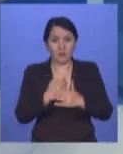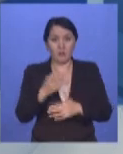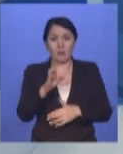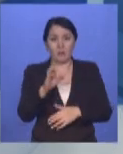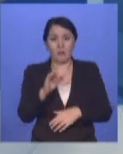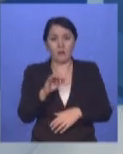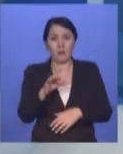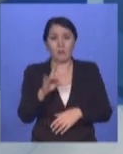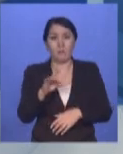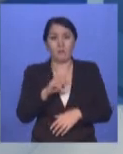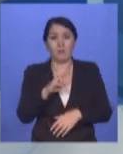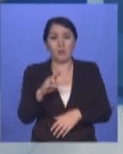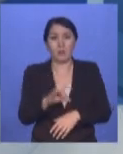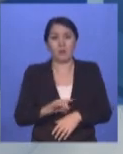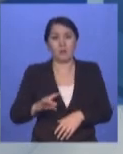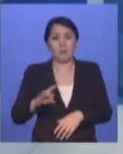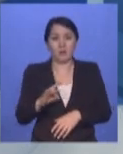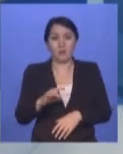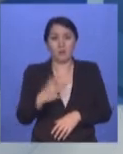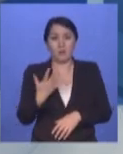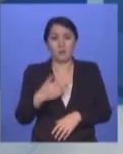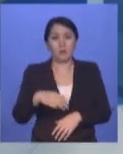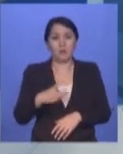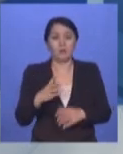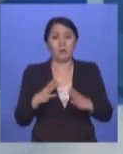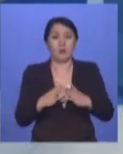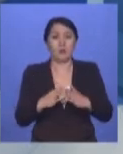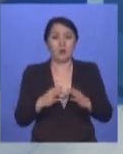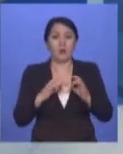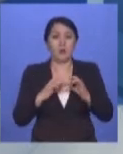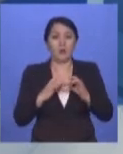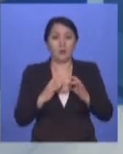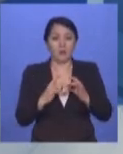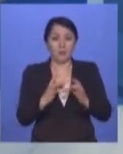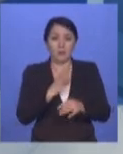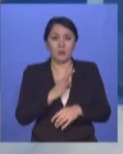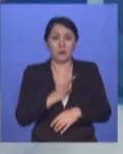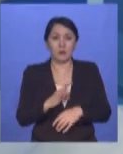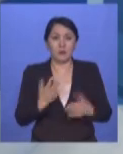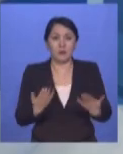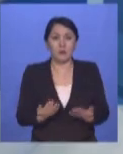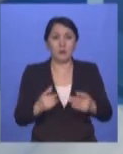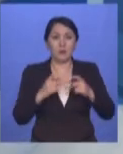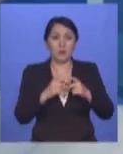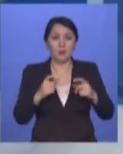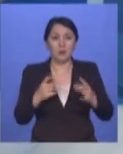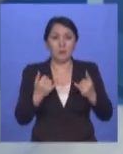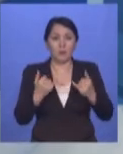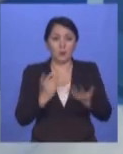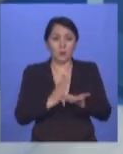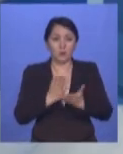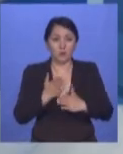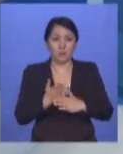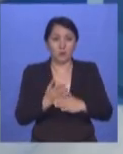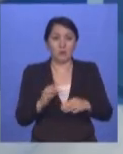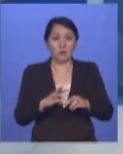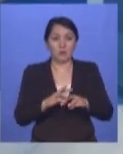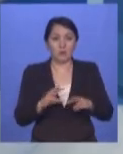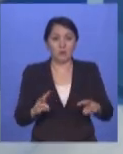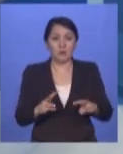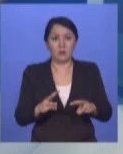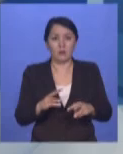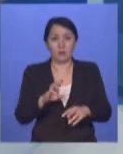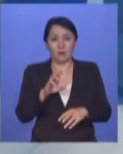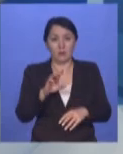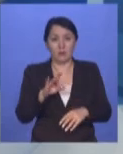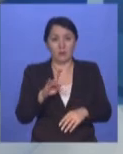жаңа бірлік шаған ауданда осыған дейін алғашқы 53 үй салтанатты түрде қолданысқа берілген еді. Тұрғындарды бүгін қоныс тойымен